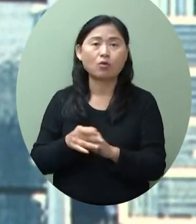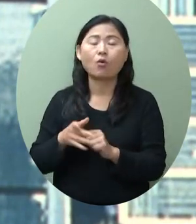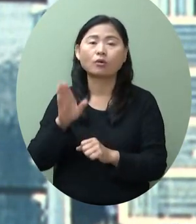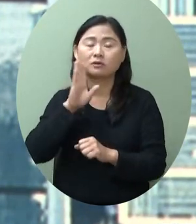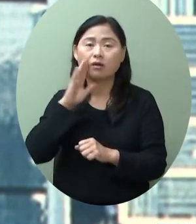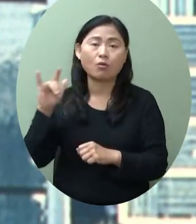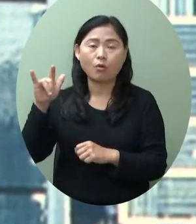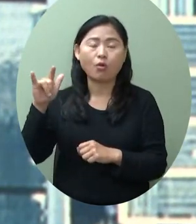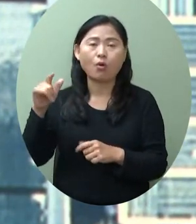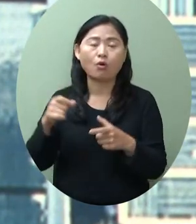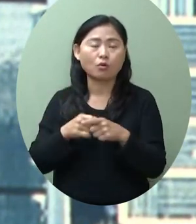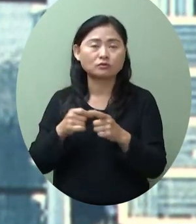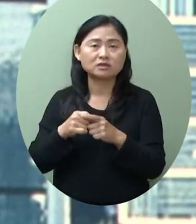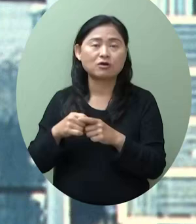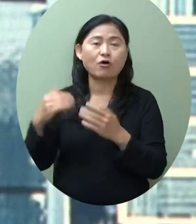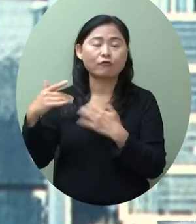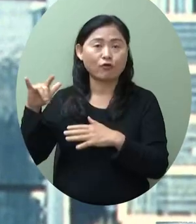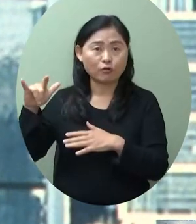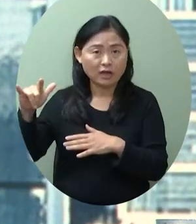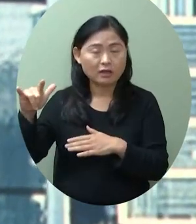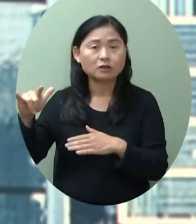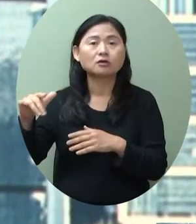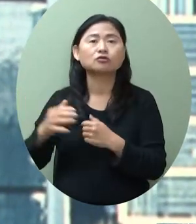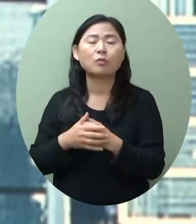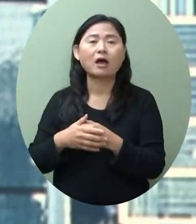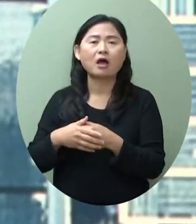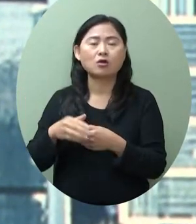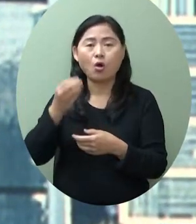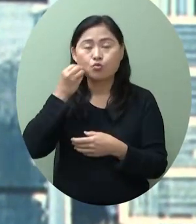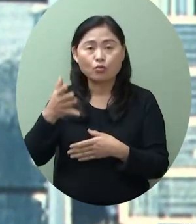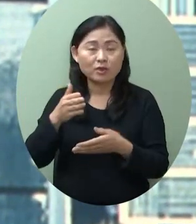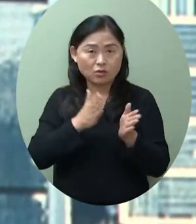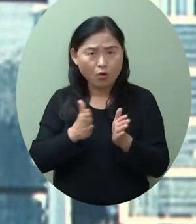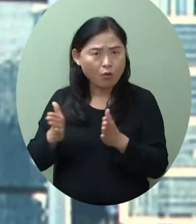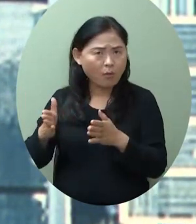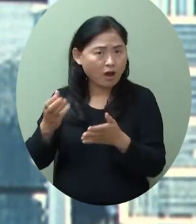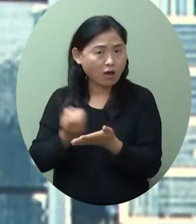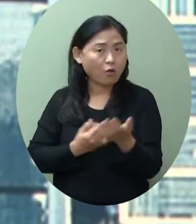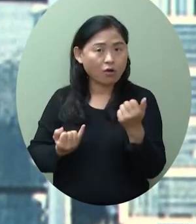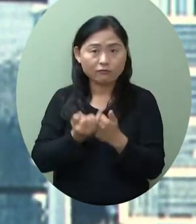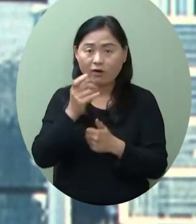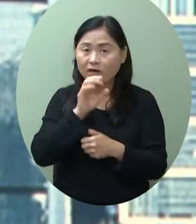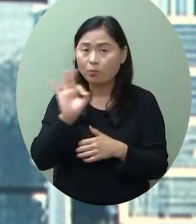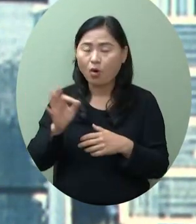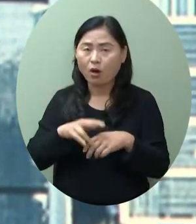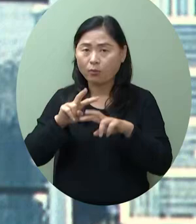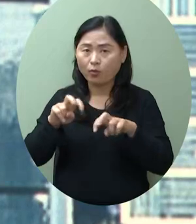貨機同埋貨運作嘅豁免嘅安排咧？呢個而家正係調查，因為呢個調查要非常之審慎嘅嚇，因